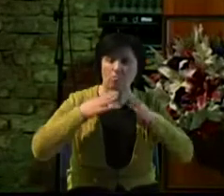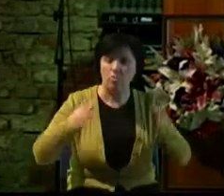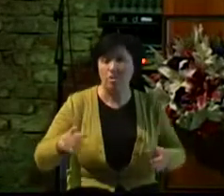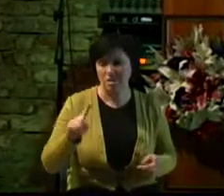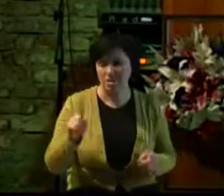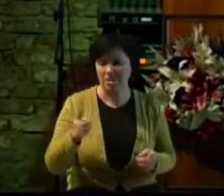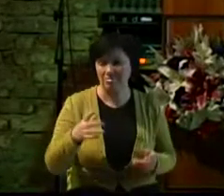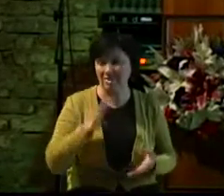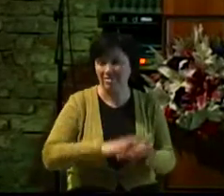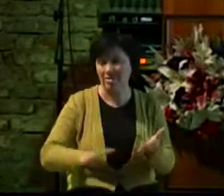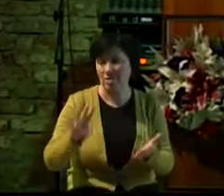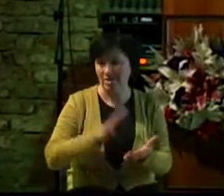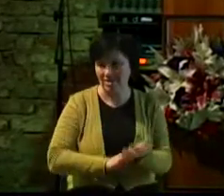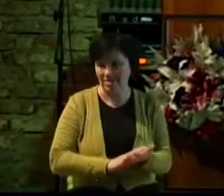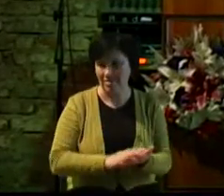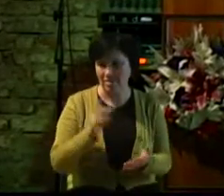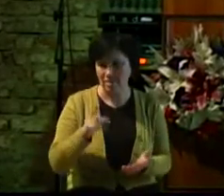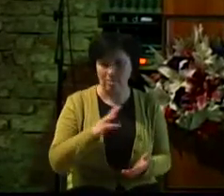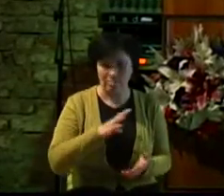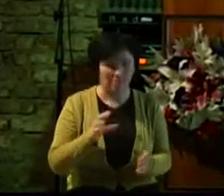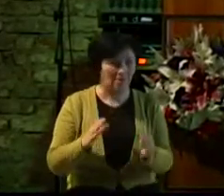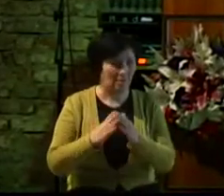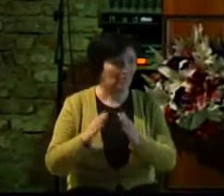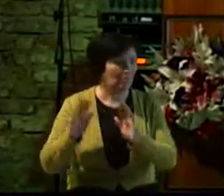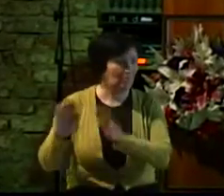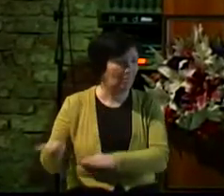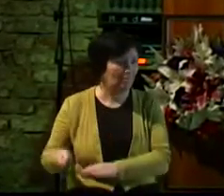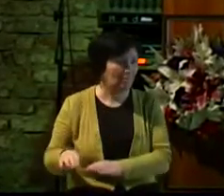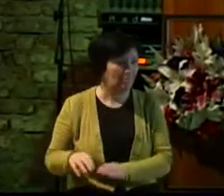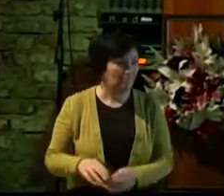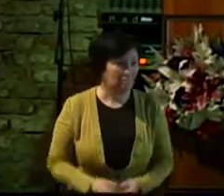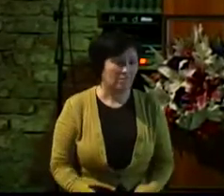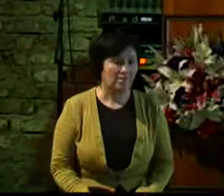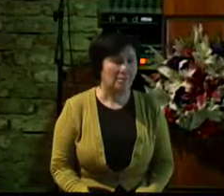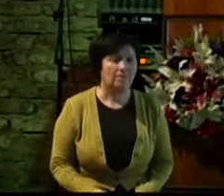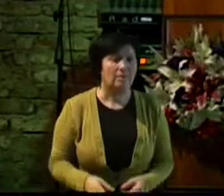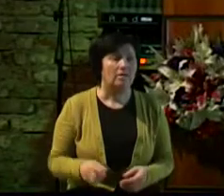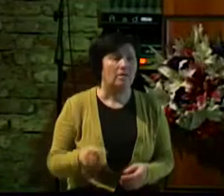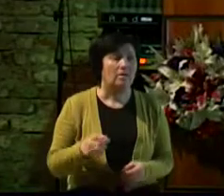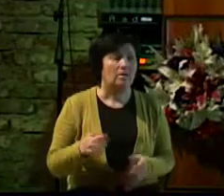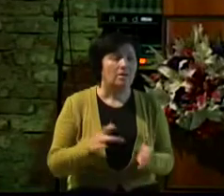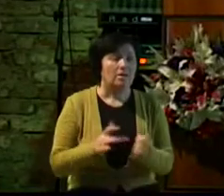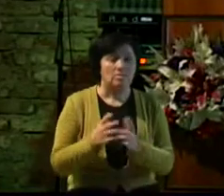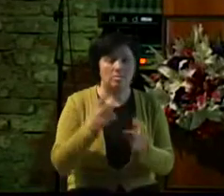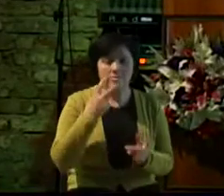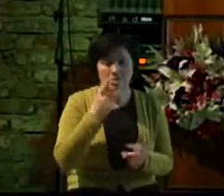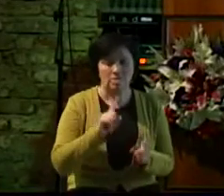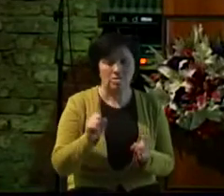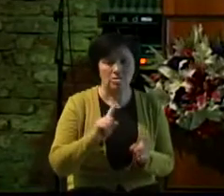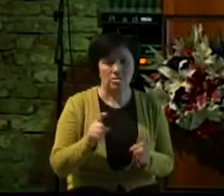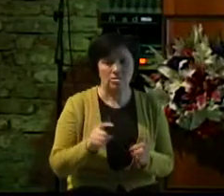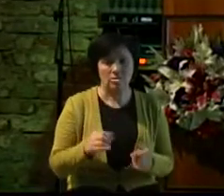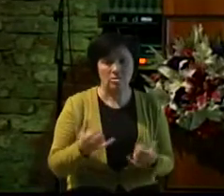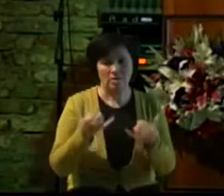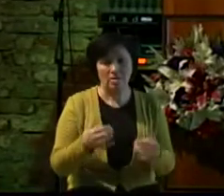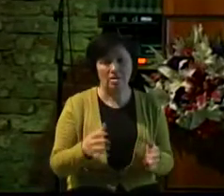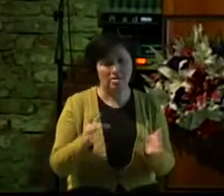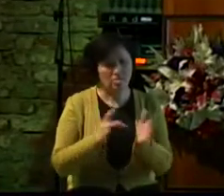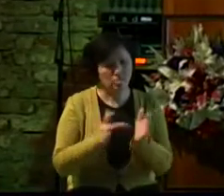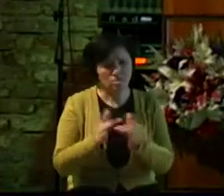чем о 99, которые были оставлены. И в этой притче Иисус показывает о том, что для Него